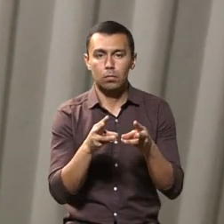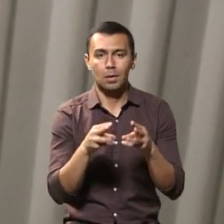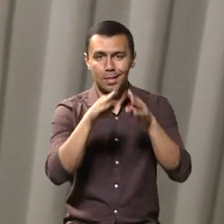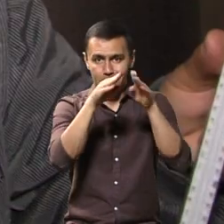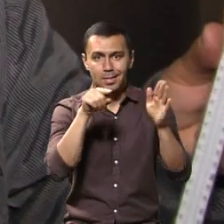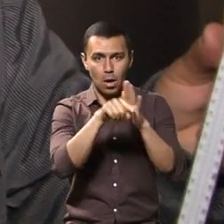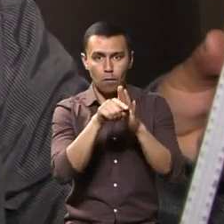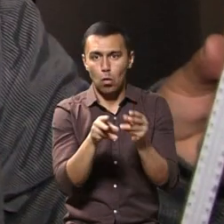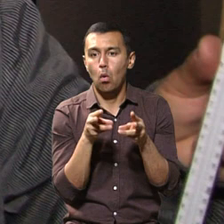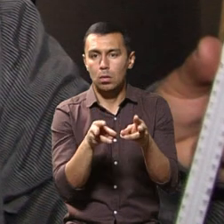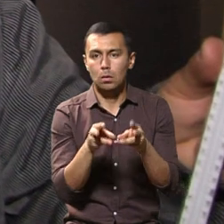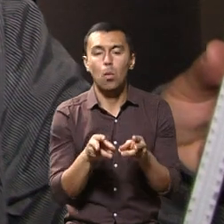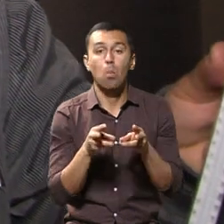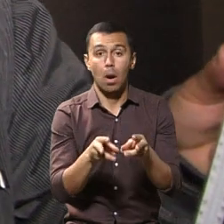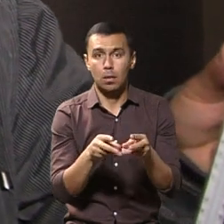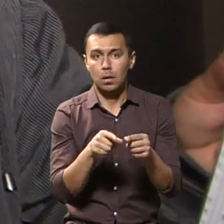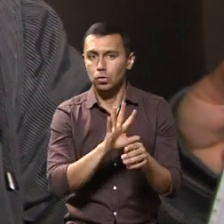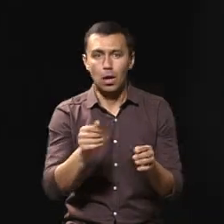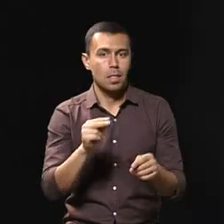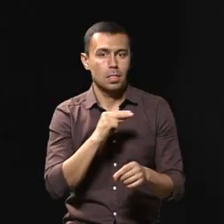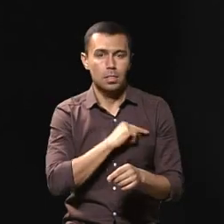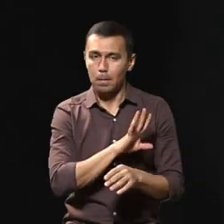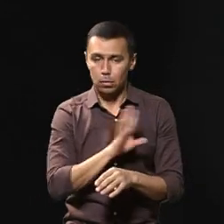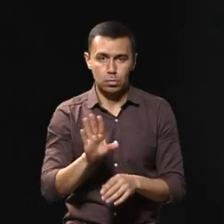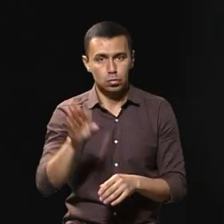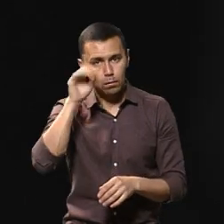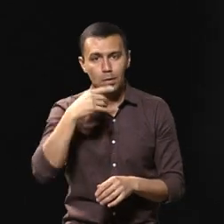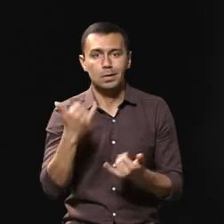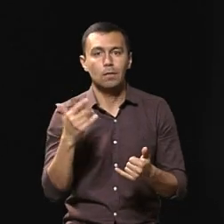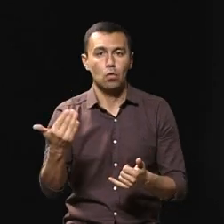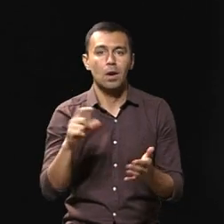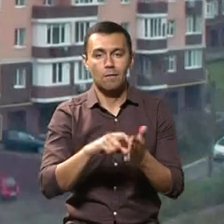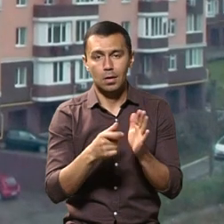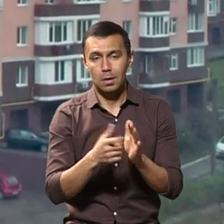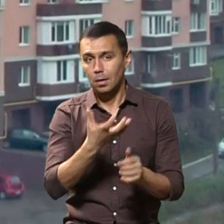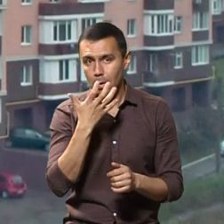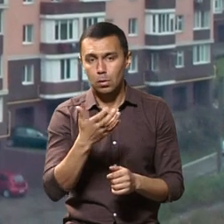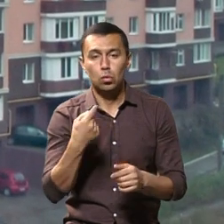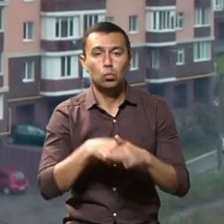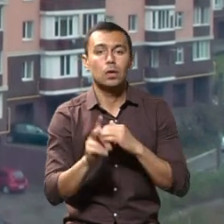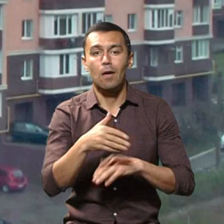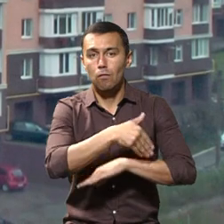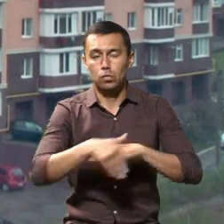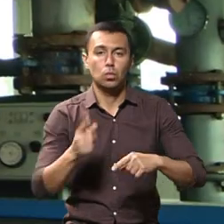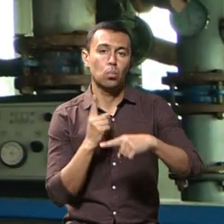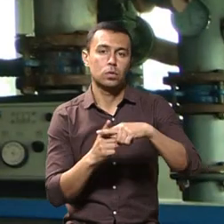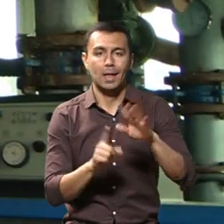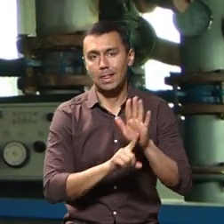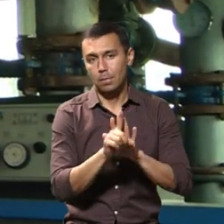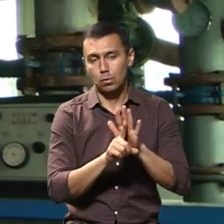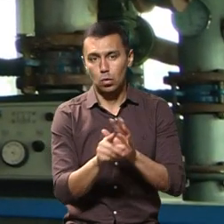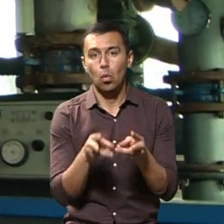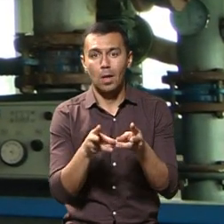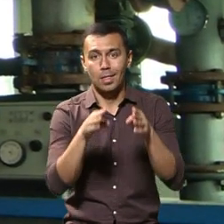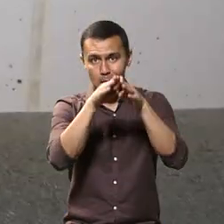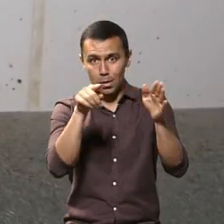даховою котельнею. Опалення тут ще не запускали. Чоловік каже, зараз у його квартирі тепло, бо на вулиці плюсова температура. Котельня на